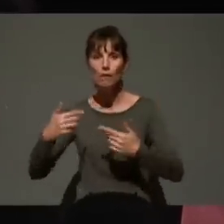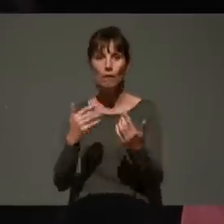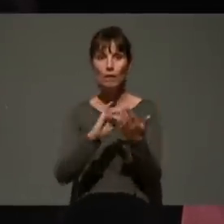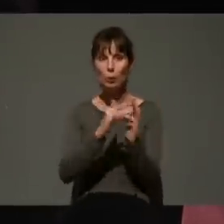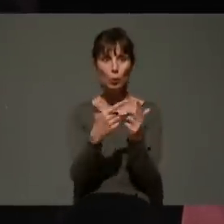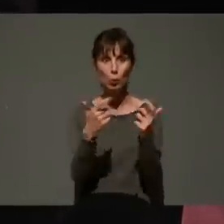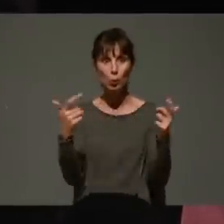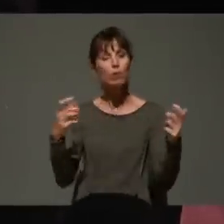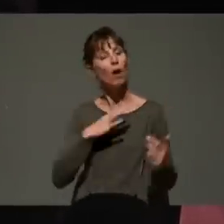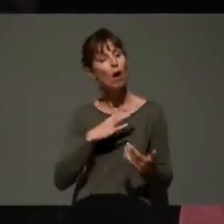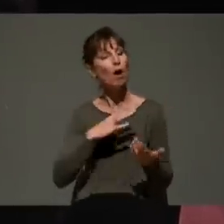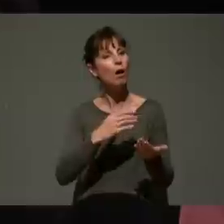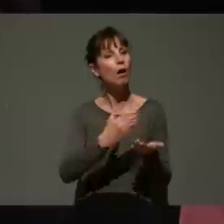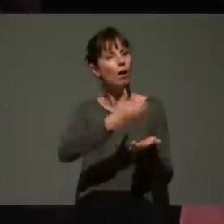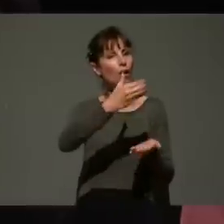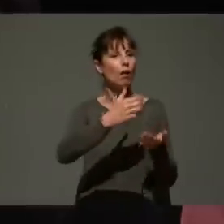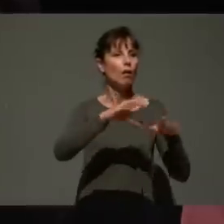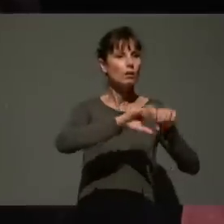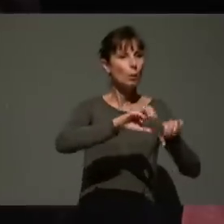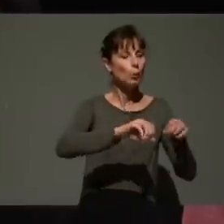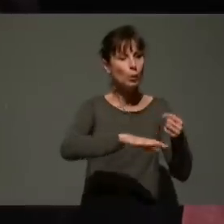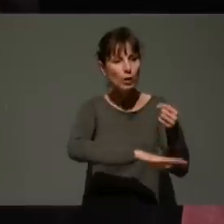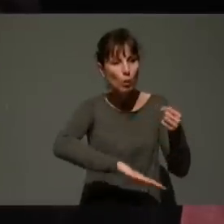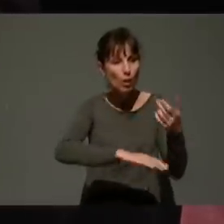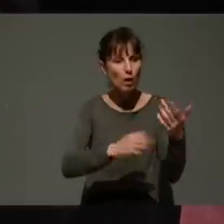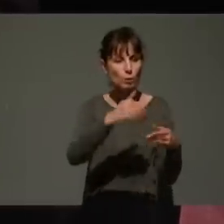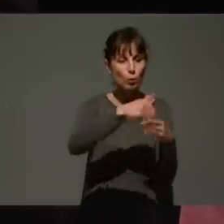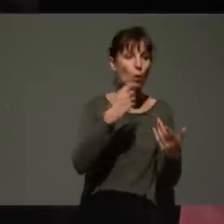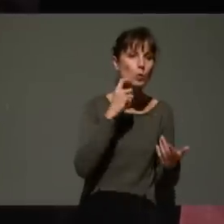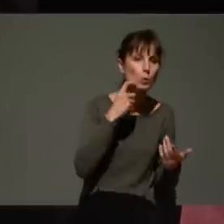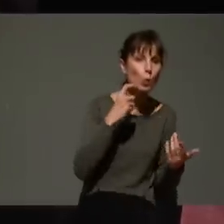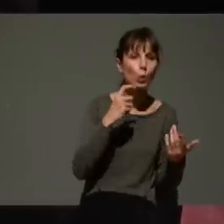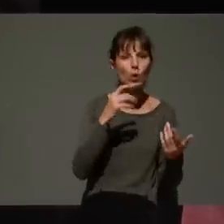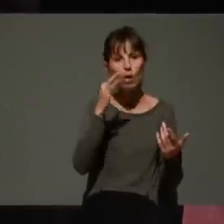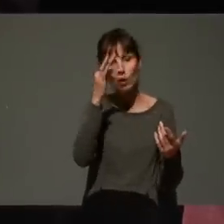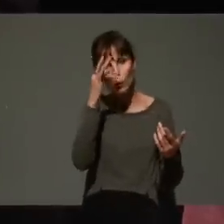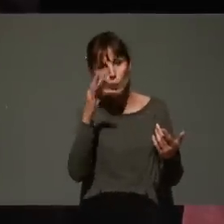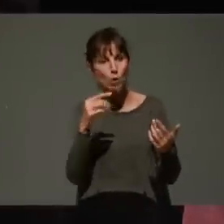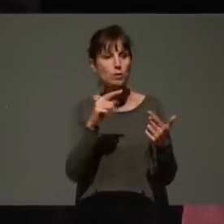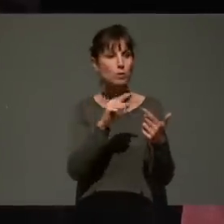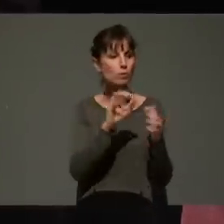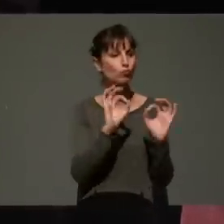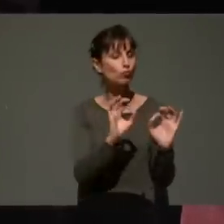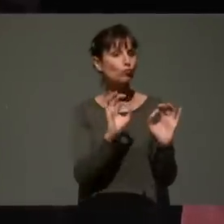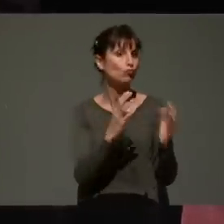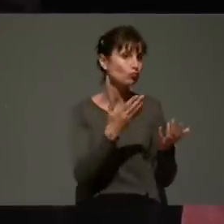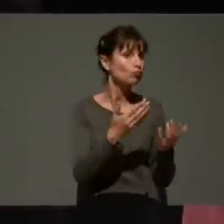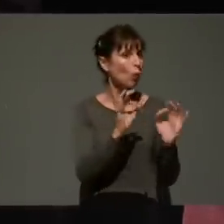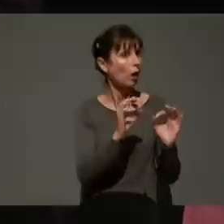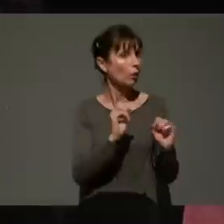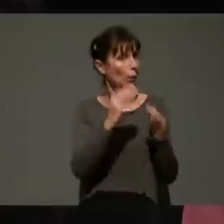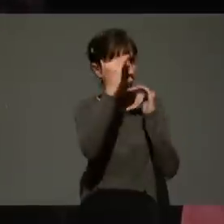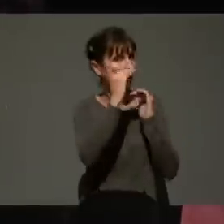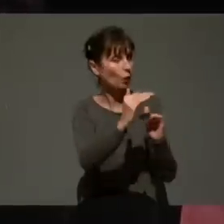Il y a quand même des produits de base, à base de sucre, de fructose ou autre, qui sont tout à fait